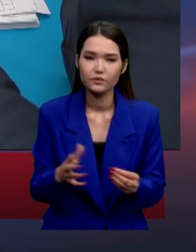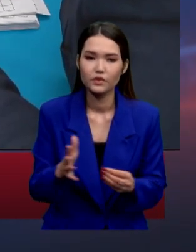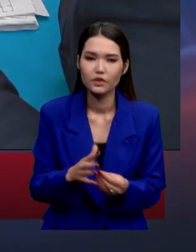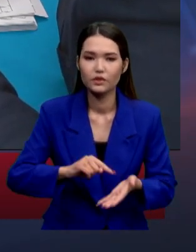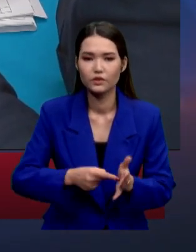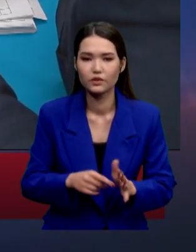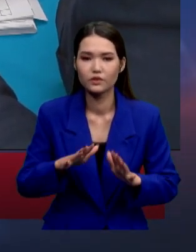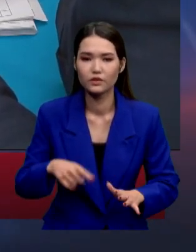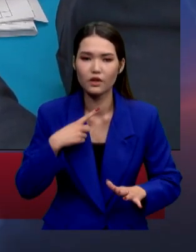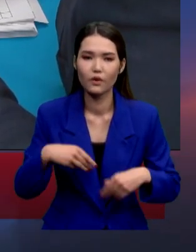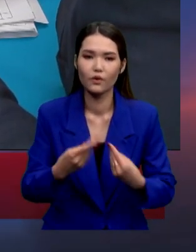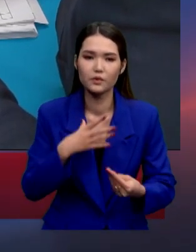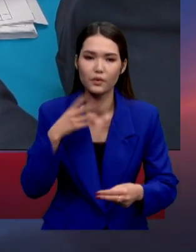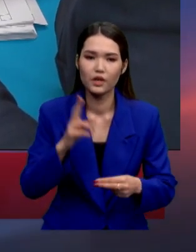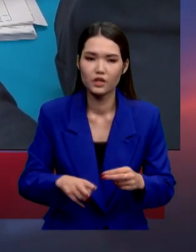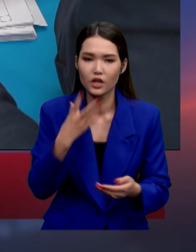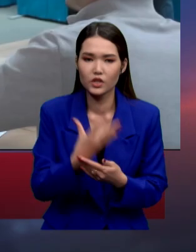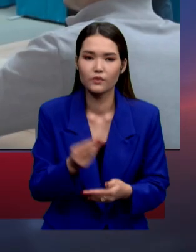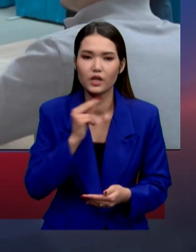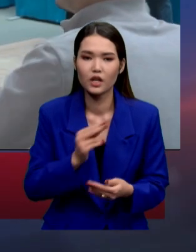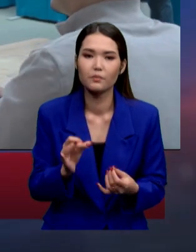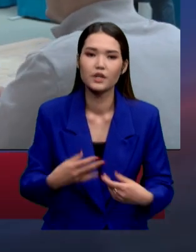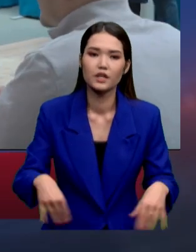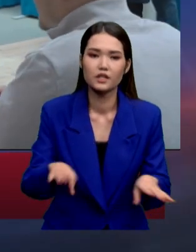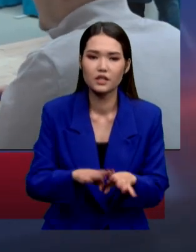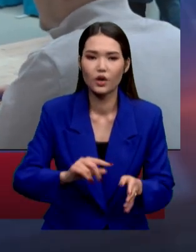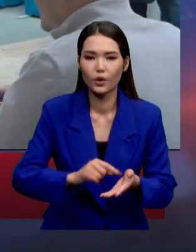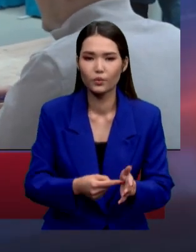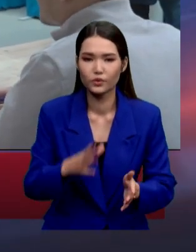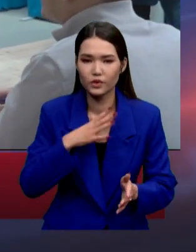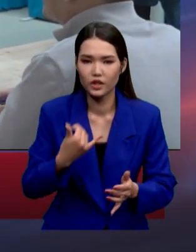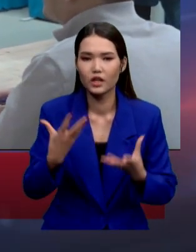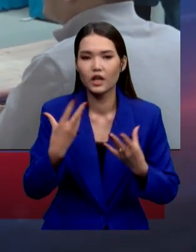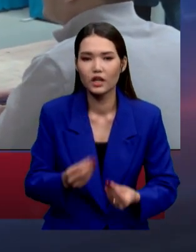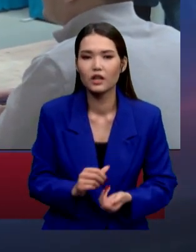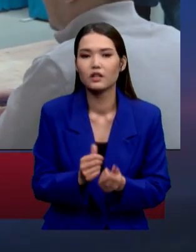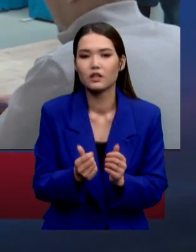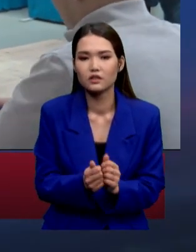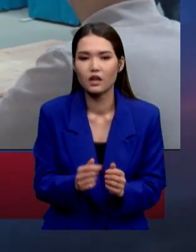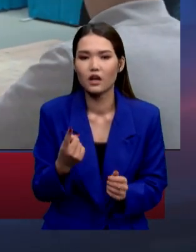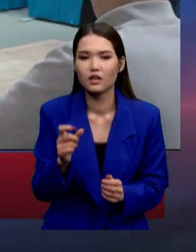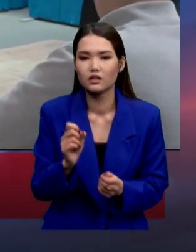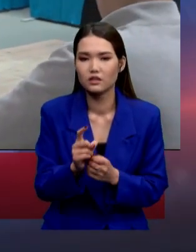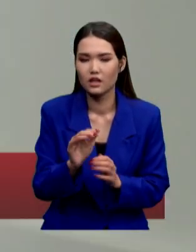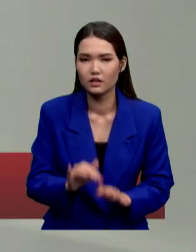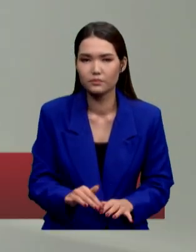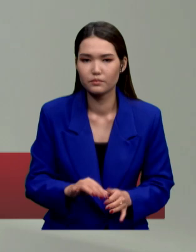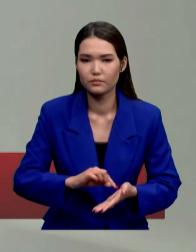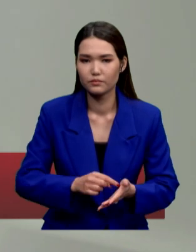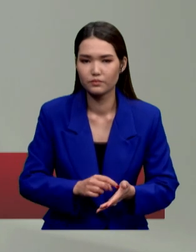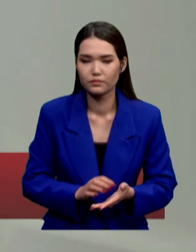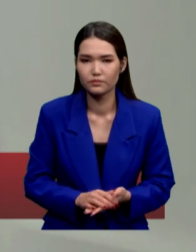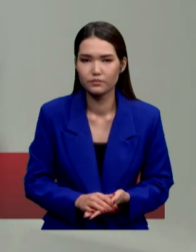для голосования. Завершили свою работу и закрытые избирательные участки. Их развернули до базы 11 учреждений.